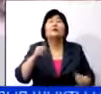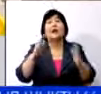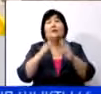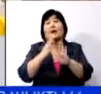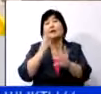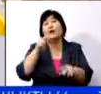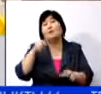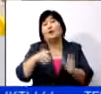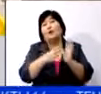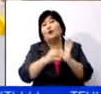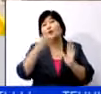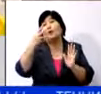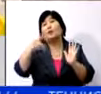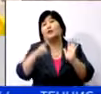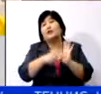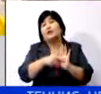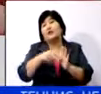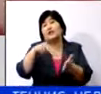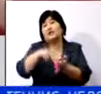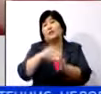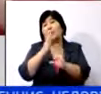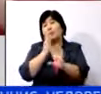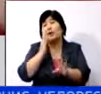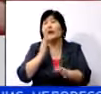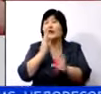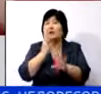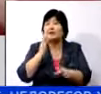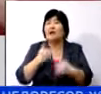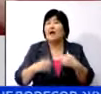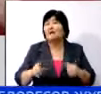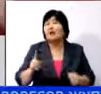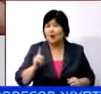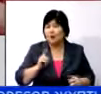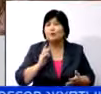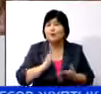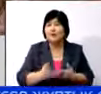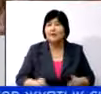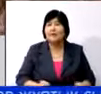кезегінде 1937 болып тіркелген, кезегін асыға күтіп жүр екен.